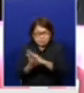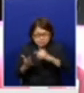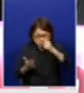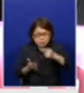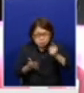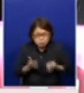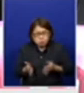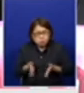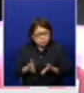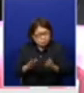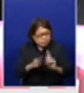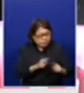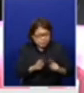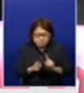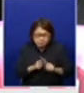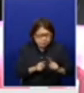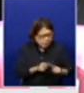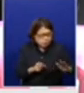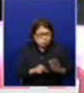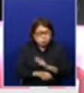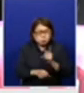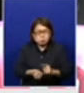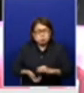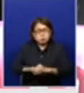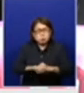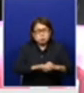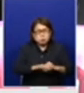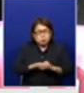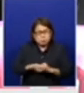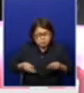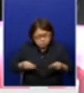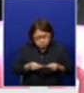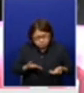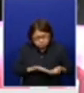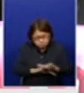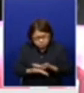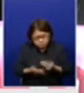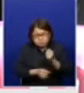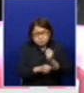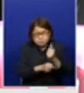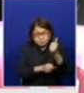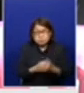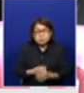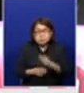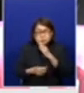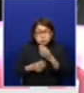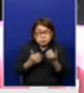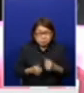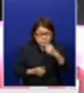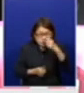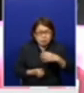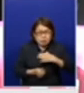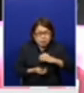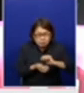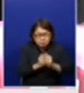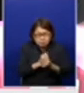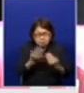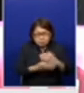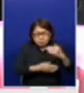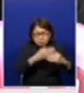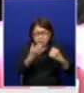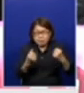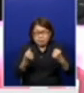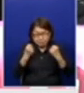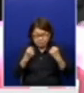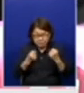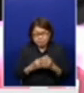การทุกสิ่งทุกด้านทุกมิติที่ต้องมาร่วมกันถึงจะเกิดนะครับดังนั้นถ้าประเทศไทยจะฟื้นฟูและแข็งแรงและกลับมายืนหนึ่งได้อีก